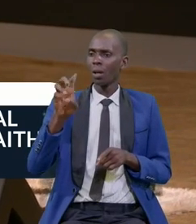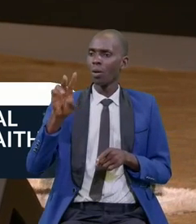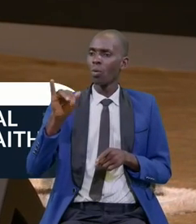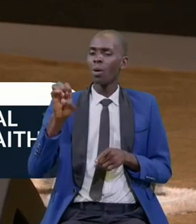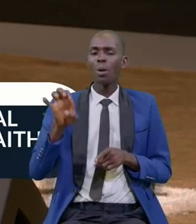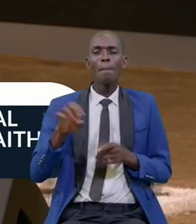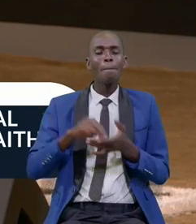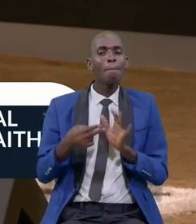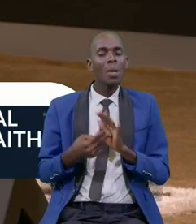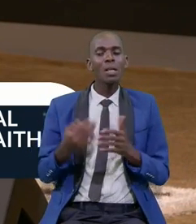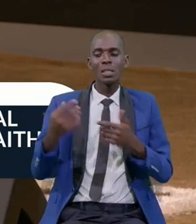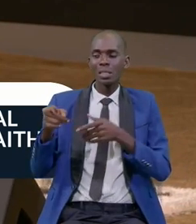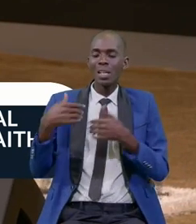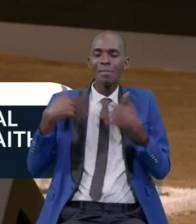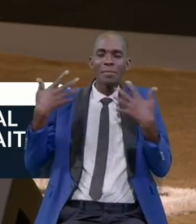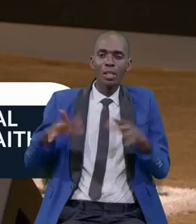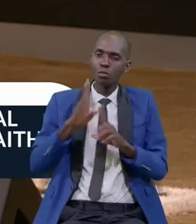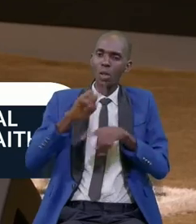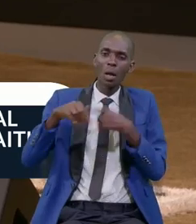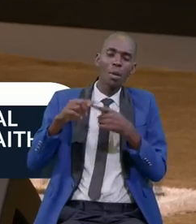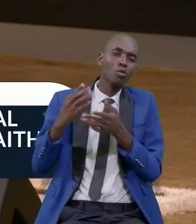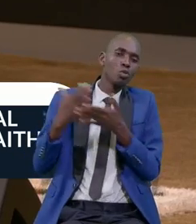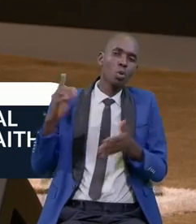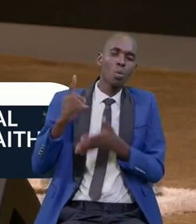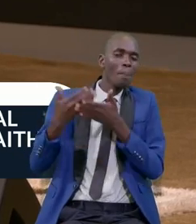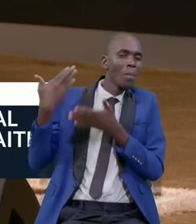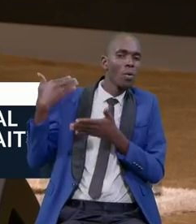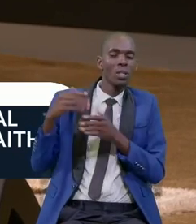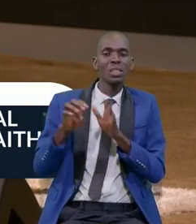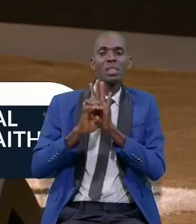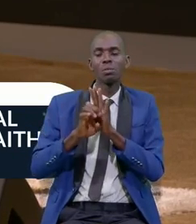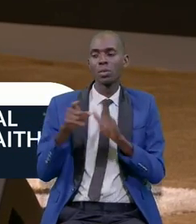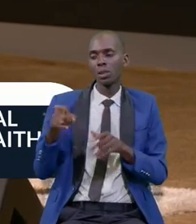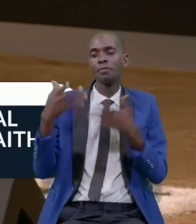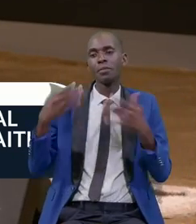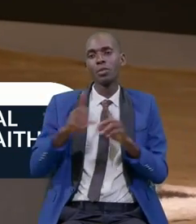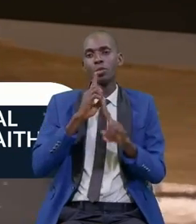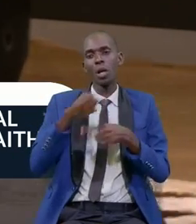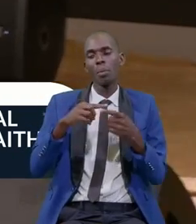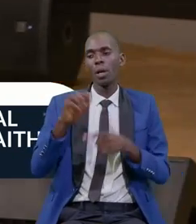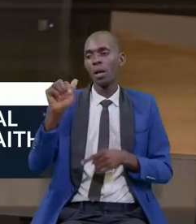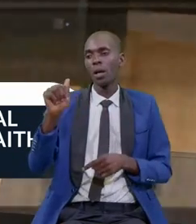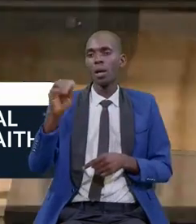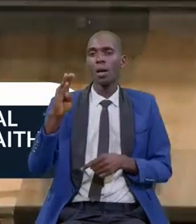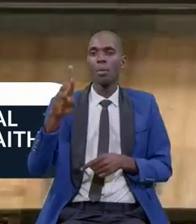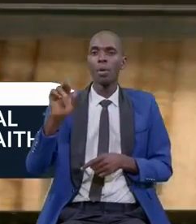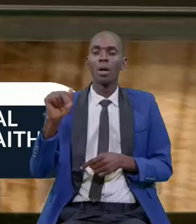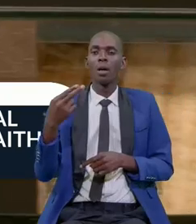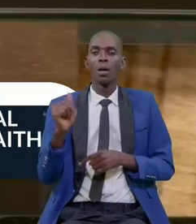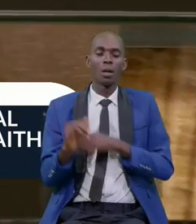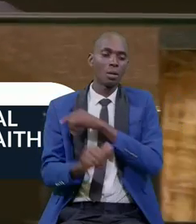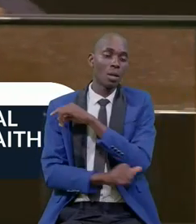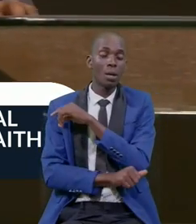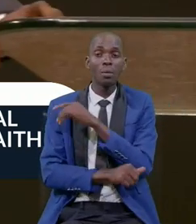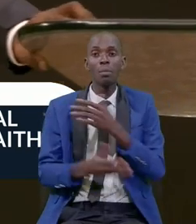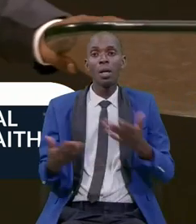et ne fut-elle pas également, ouais, il a parlé d'Abraham, et que tout comme Abraham avait foi en Dieu, lorsque